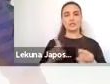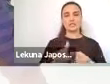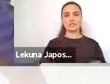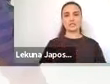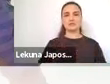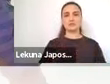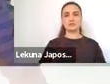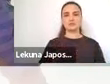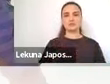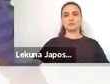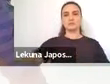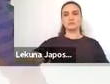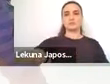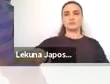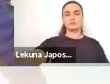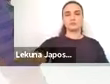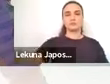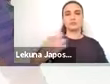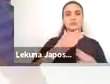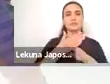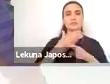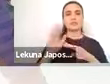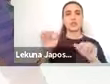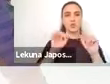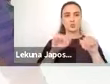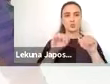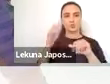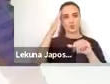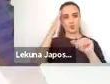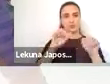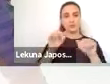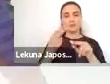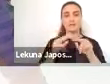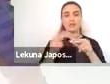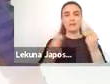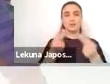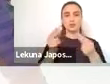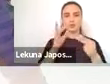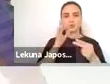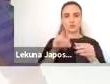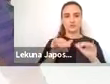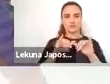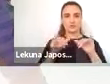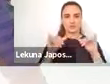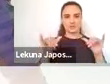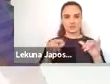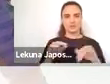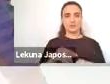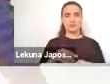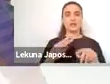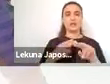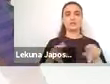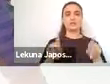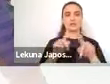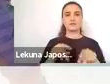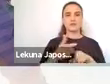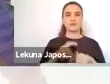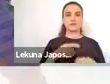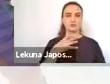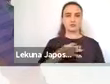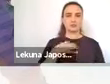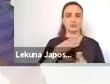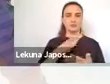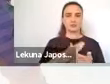ცალკე უნარები არის, რომელიც სწორედ აი ამ თამაშის პროცესში ვითარდება. ასევე ძალიან მნიშვნელოვანი